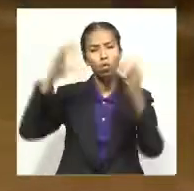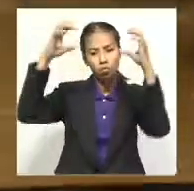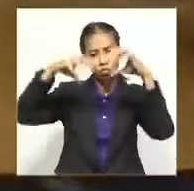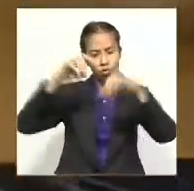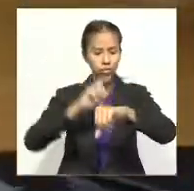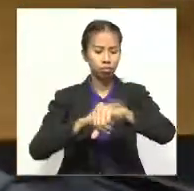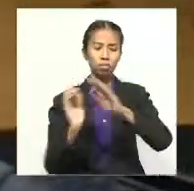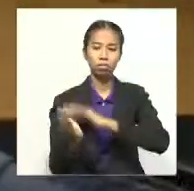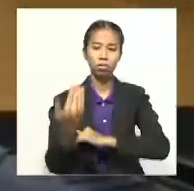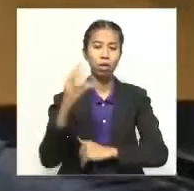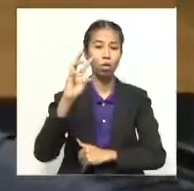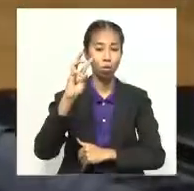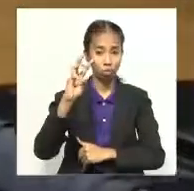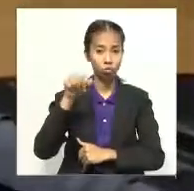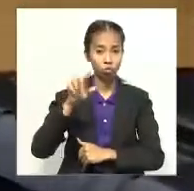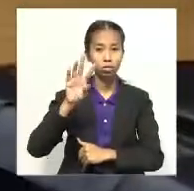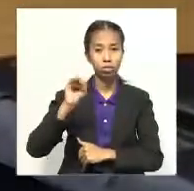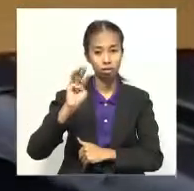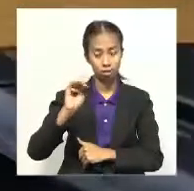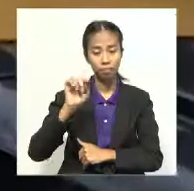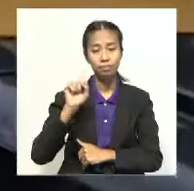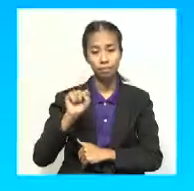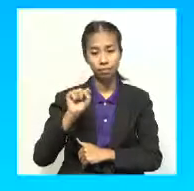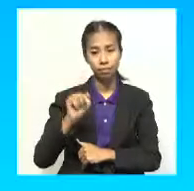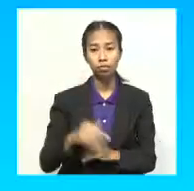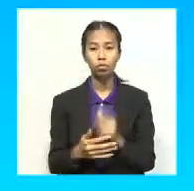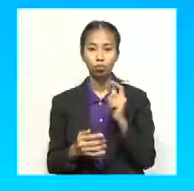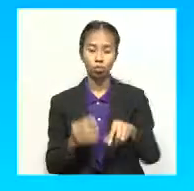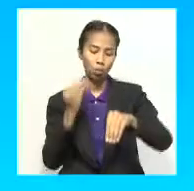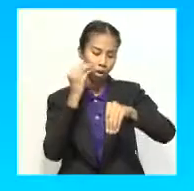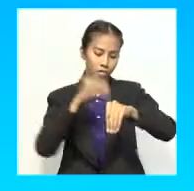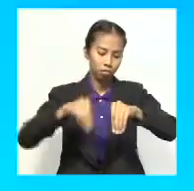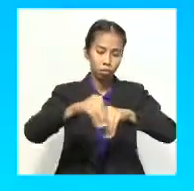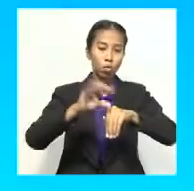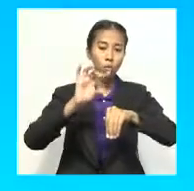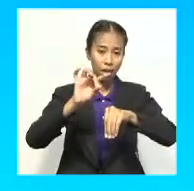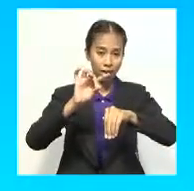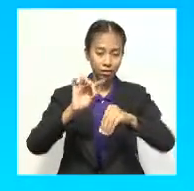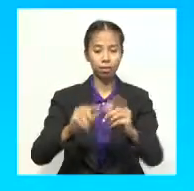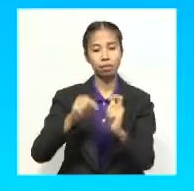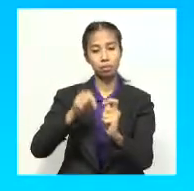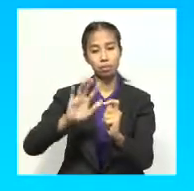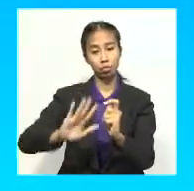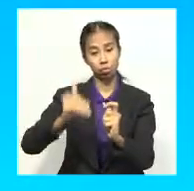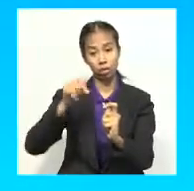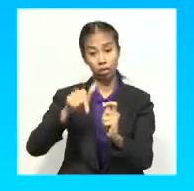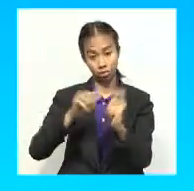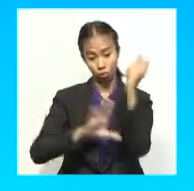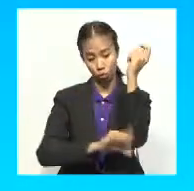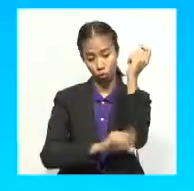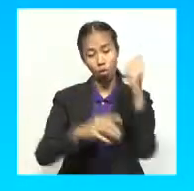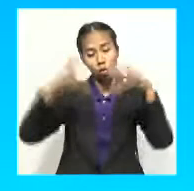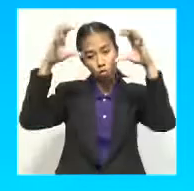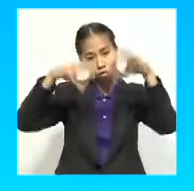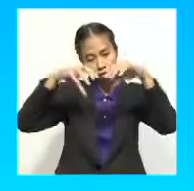ลา 6:40 นที่สถานีบ้านในง่วมนะคะที่หมู่8ตำบลบ้านนาอำเภอเมืองจังหวัดชุมพรวัดปริมาณน้ำฝนสะ